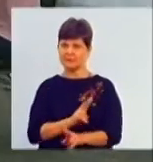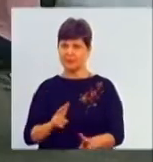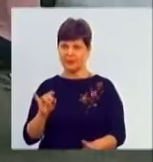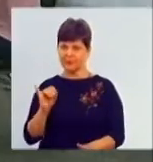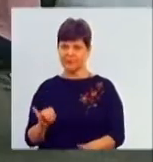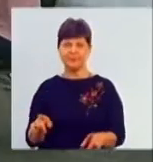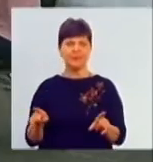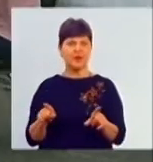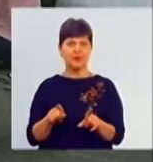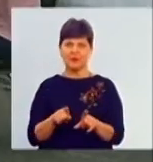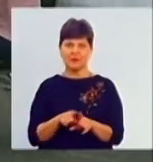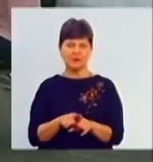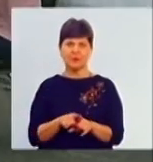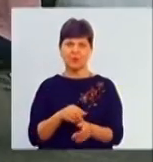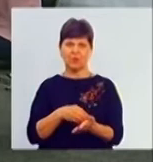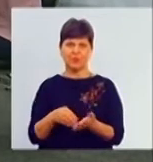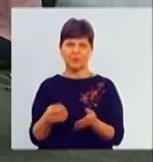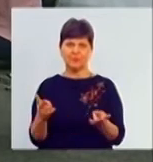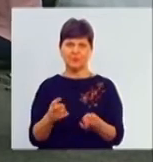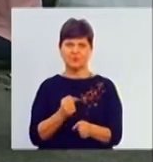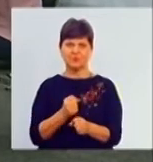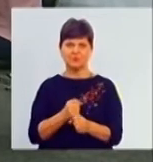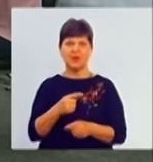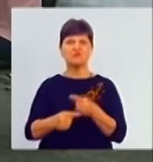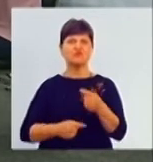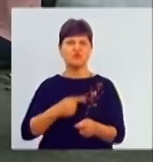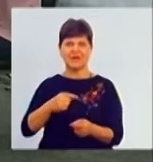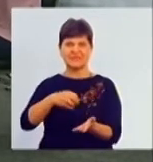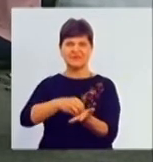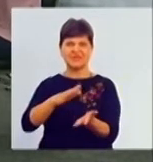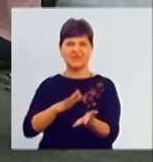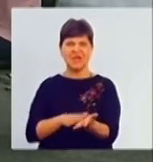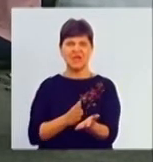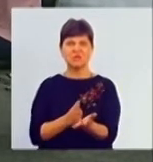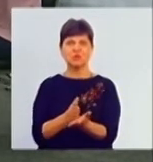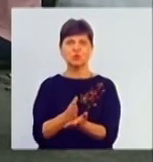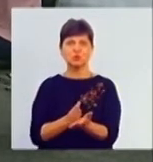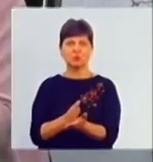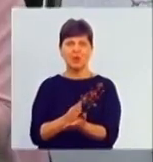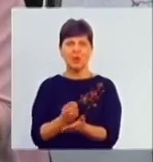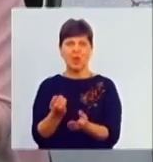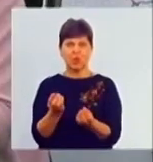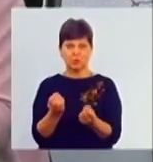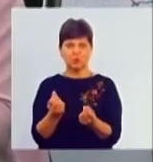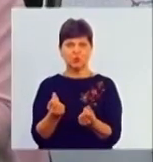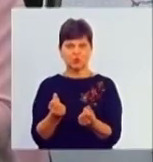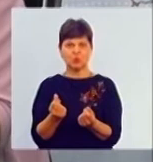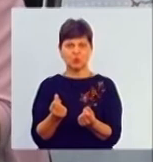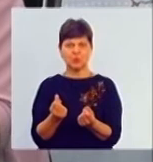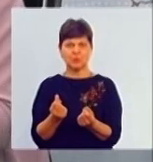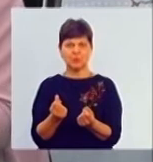таку купівлю потрібно здійснити через фіскальну службу. І сума досить там поверх